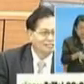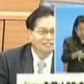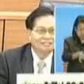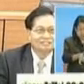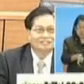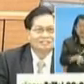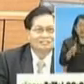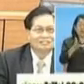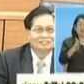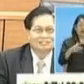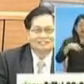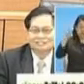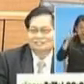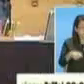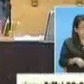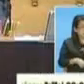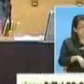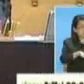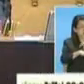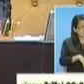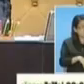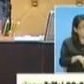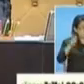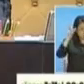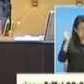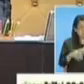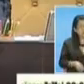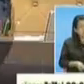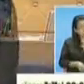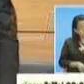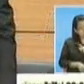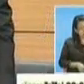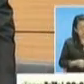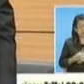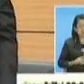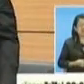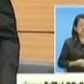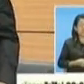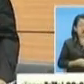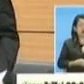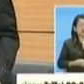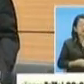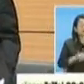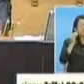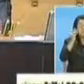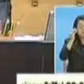ผมไม่ได้เอ่ยเลยนะครับว่าท่านเป็นควายท่านเอ่ยเองนะครับแล้วท่านกล่าวหาผมเป็นครั้ง นี้